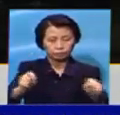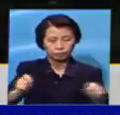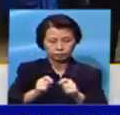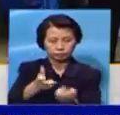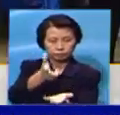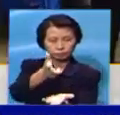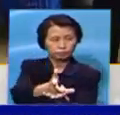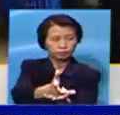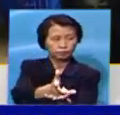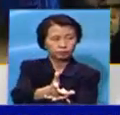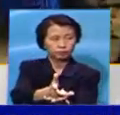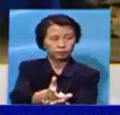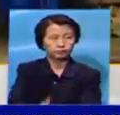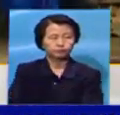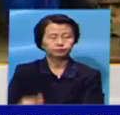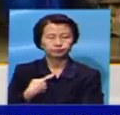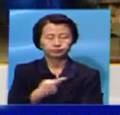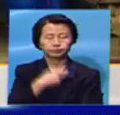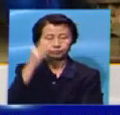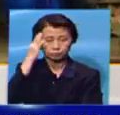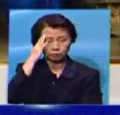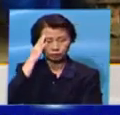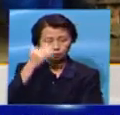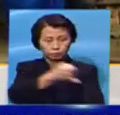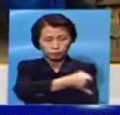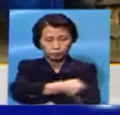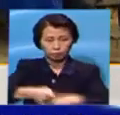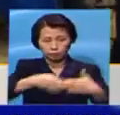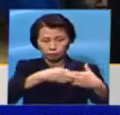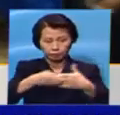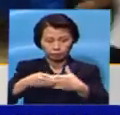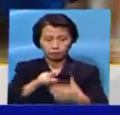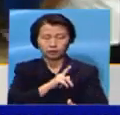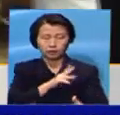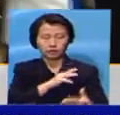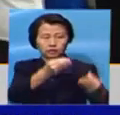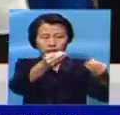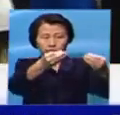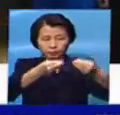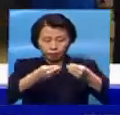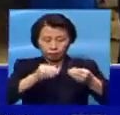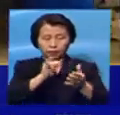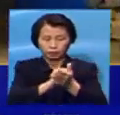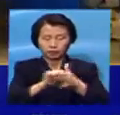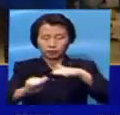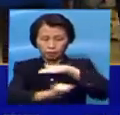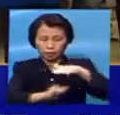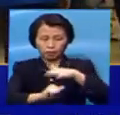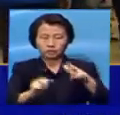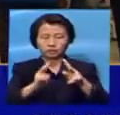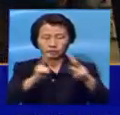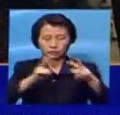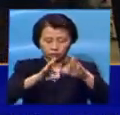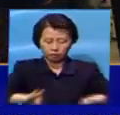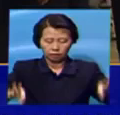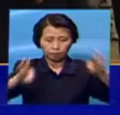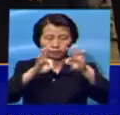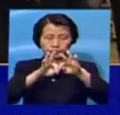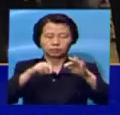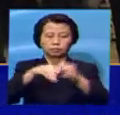dan kita tahu bahawa garis panduan yang telah diberikan oleh Kementerian itu adalah merupakan asas yang sangat penting dalam